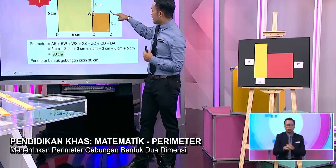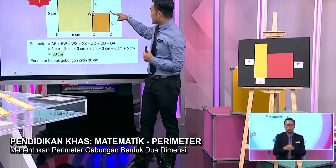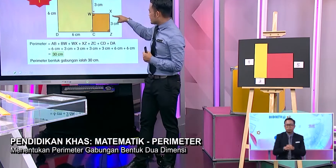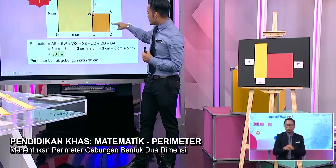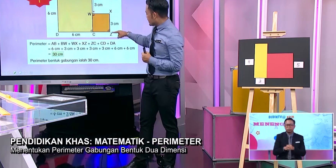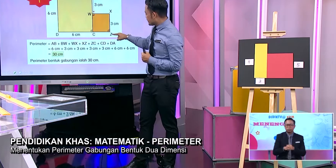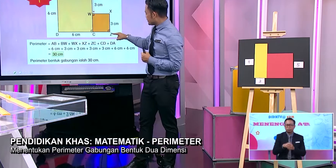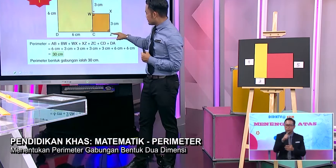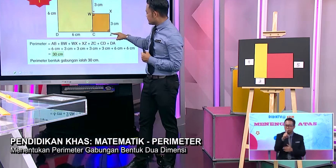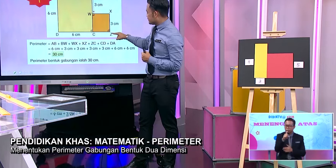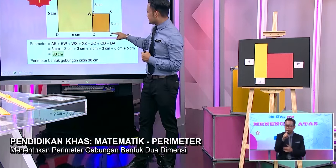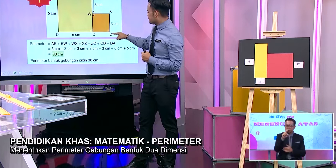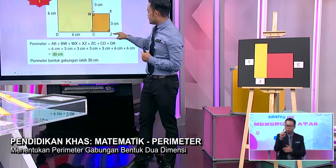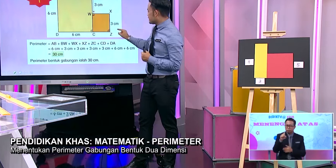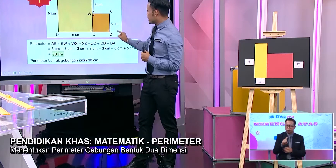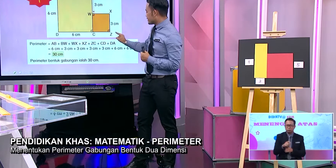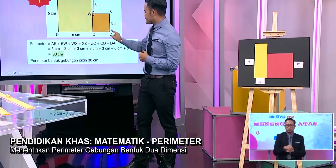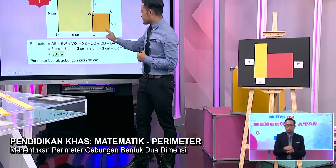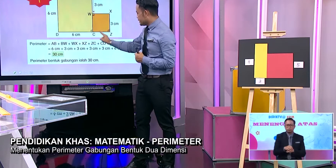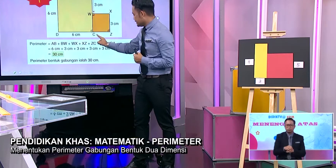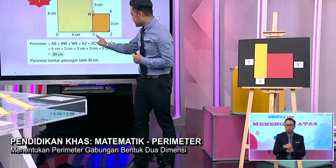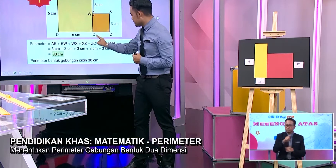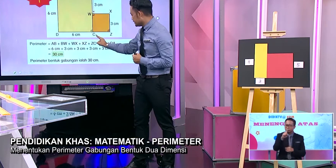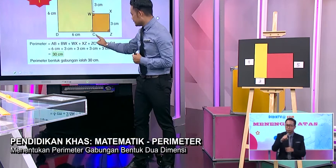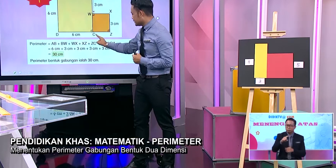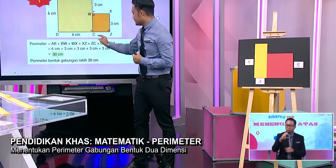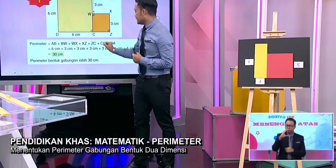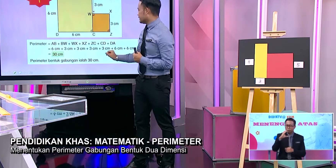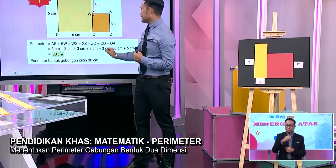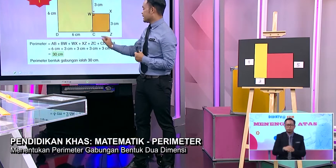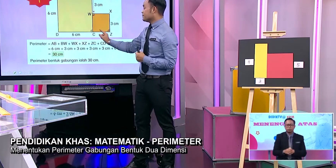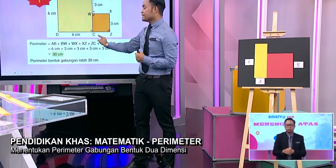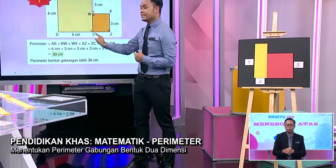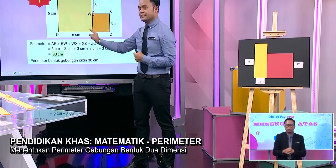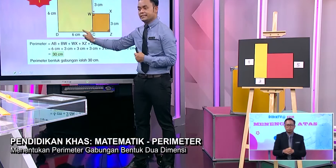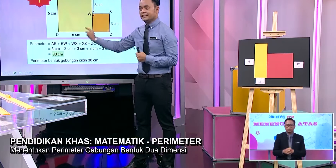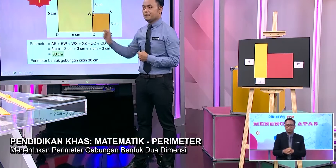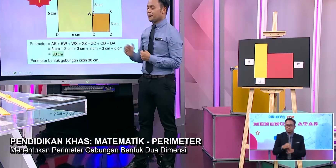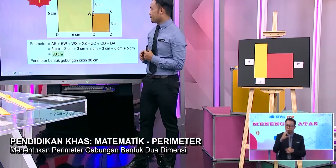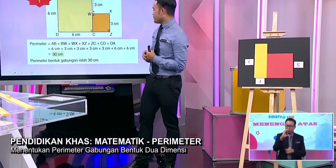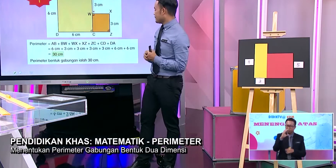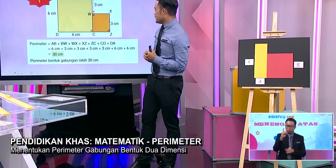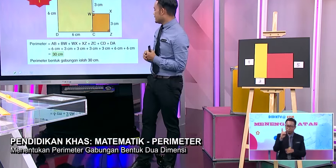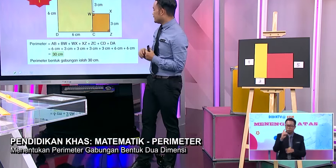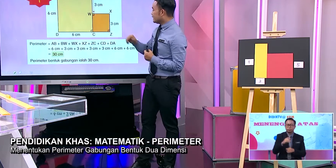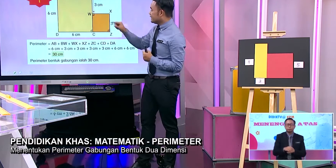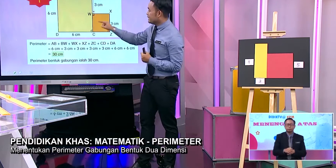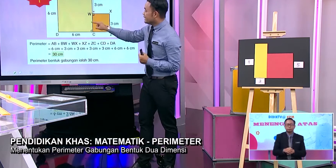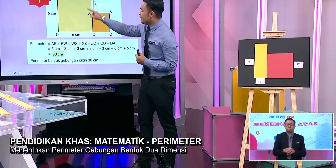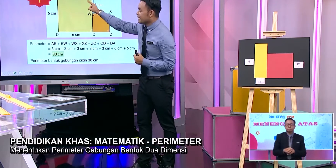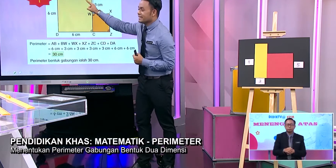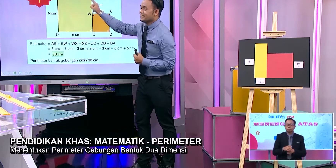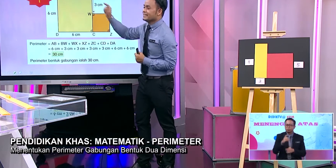3x z3.com zetsy 3 cm juga CD 3 cm